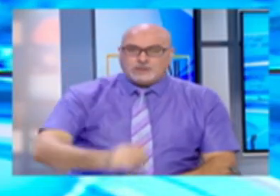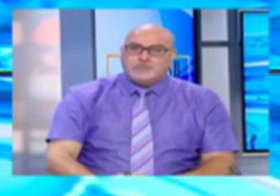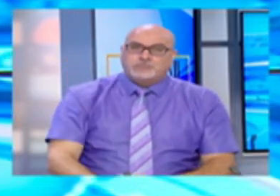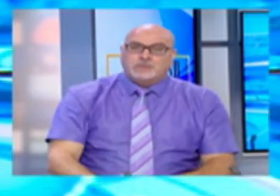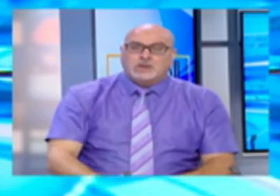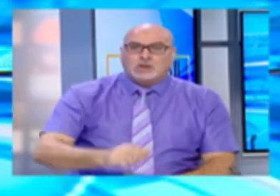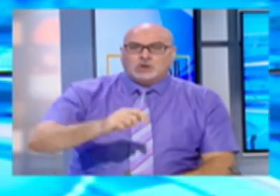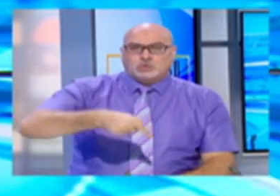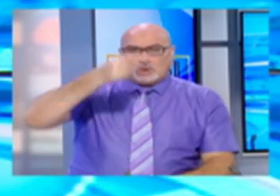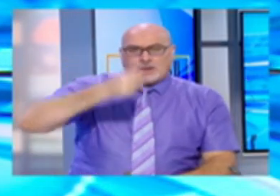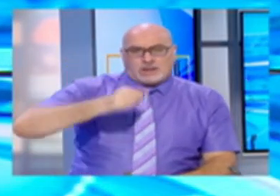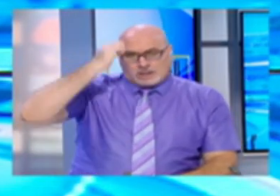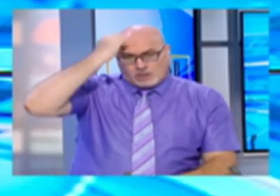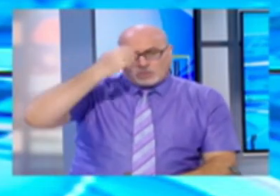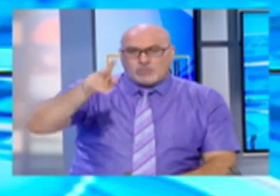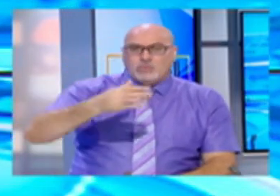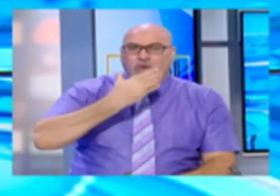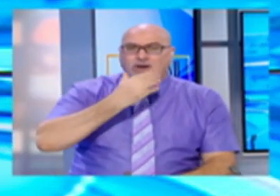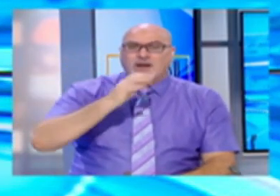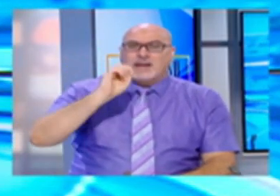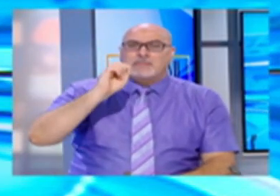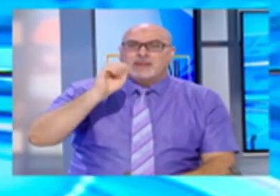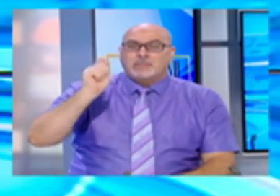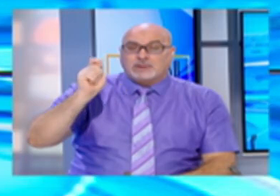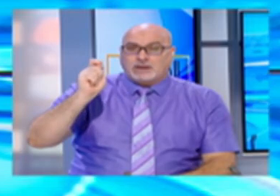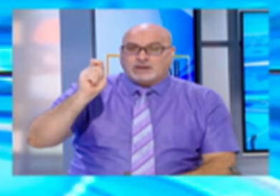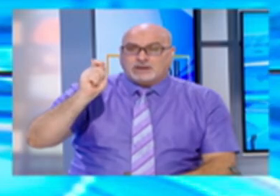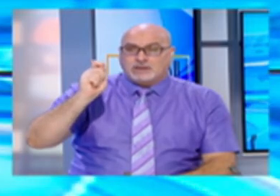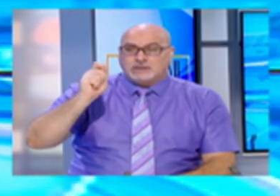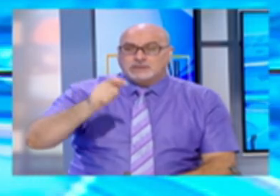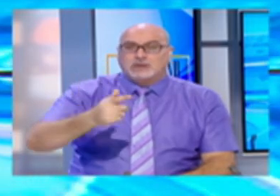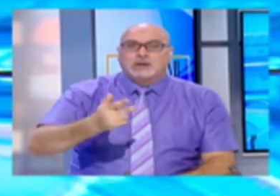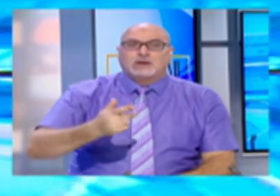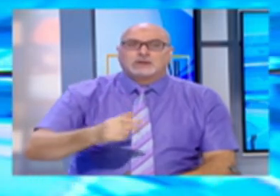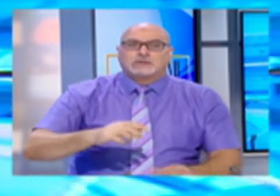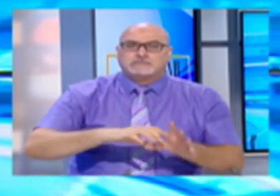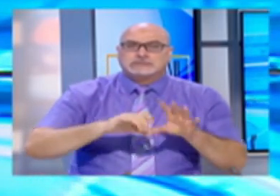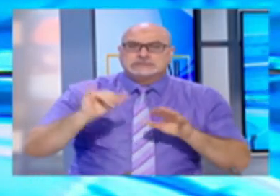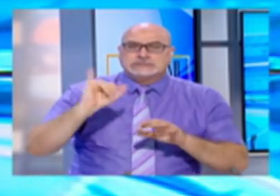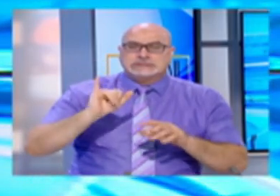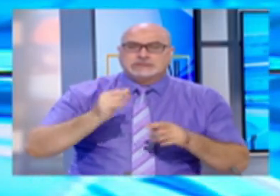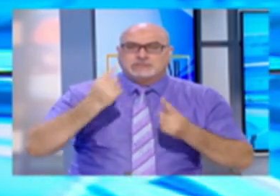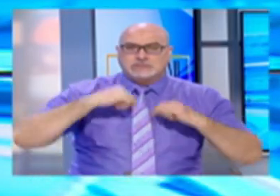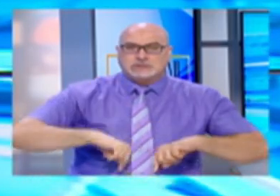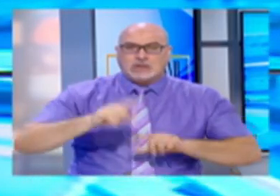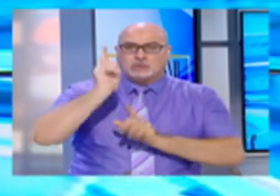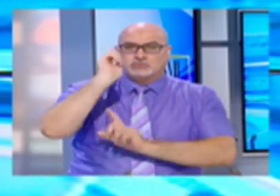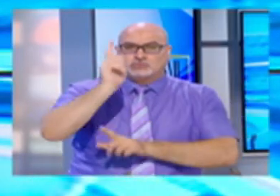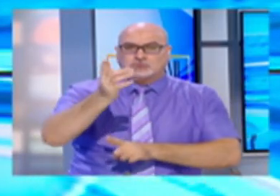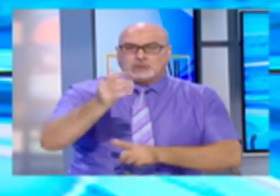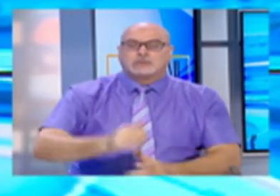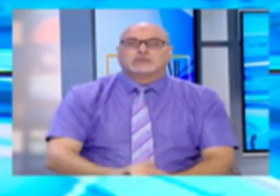اليوم الدراسي حول الأمير عبد القادر رجل المقاومة والدولة المنظم من قبل وزارة المجاهدين